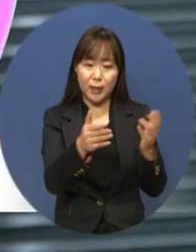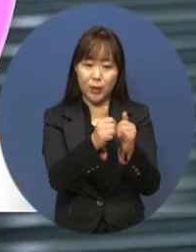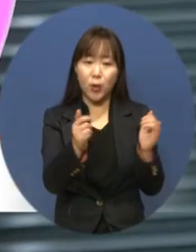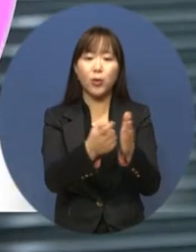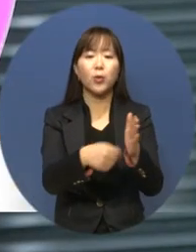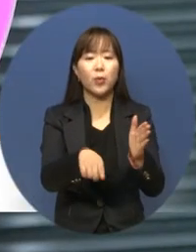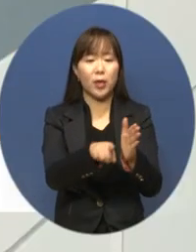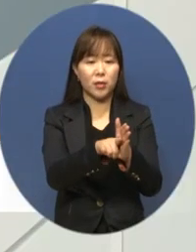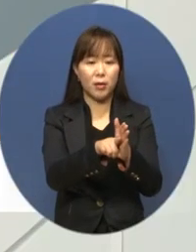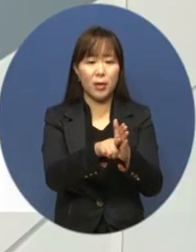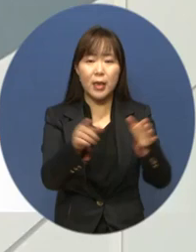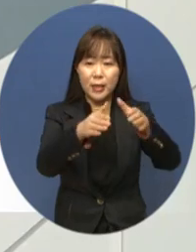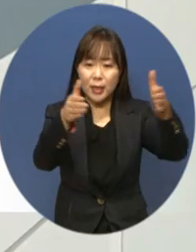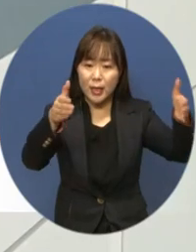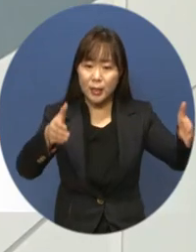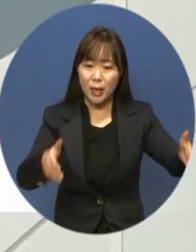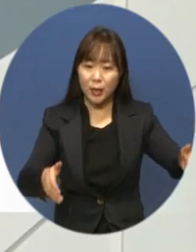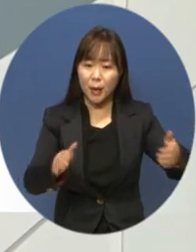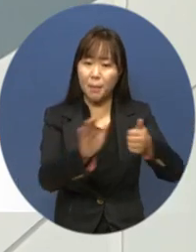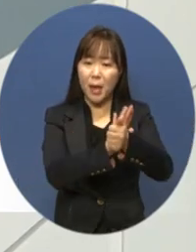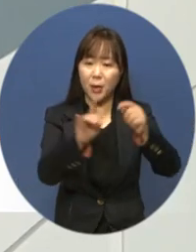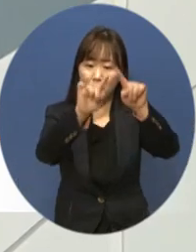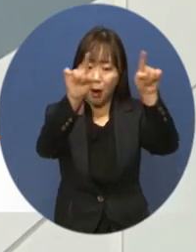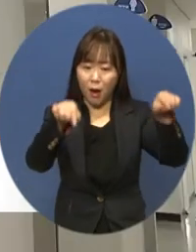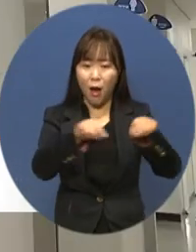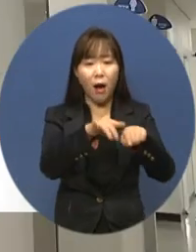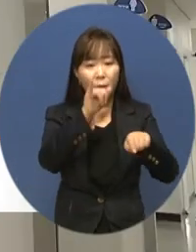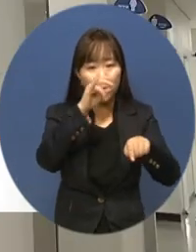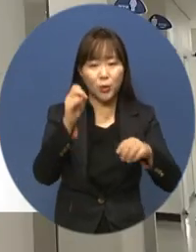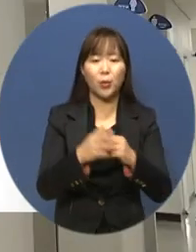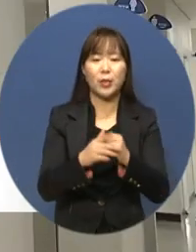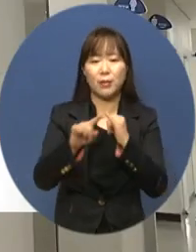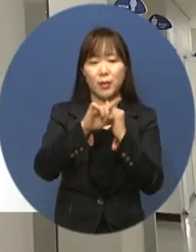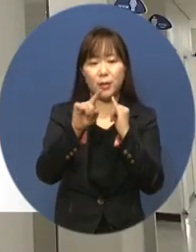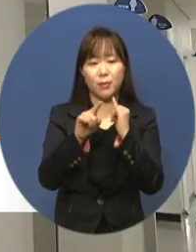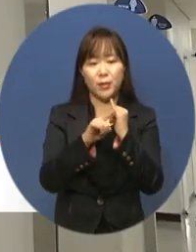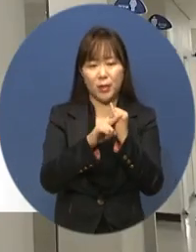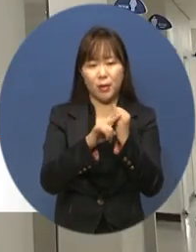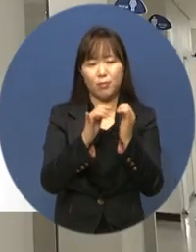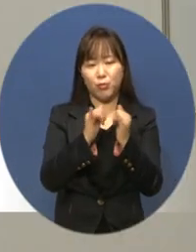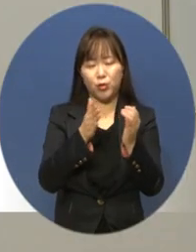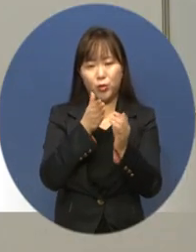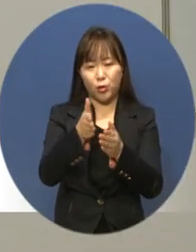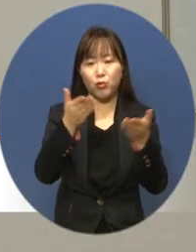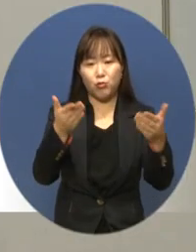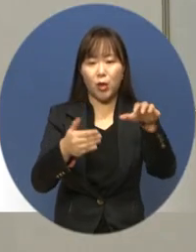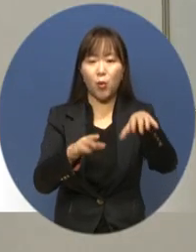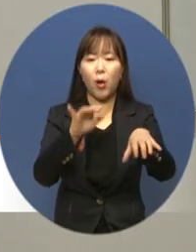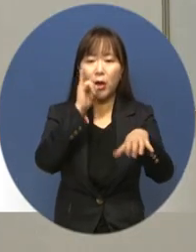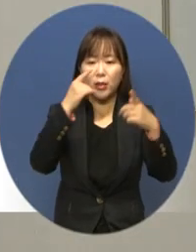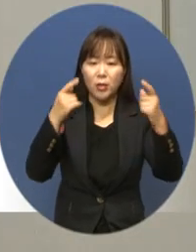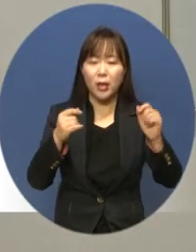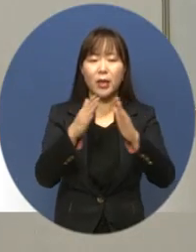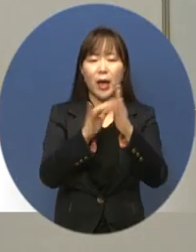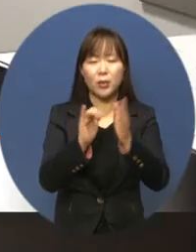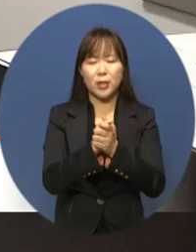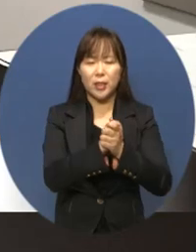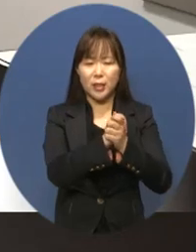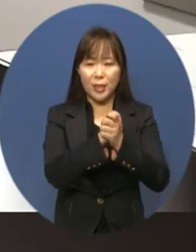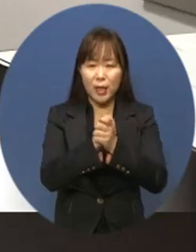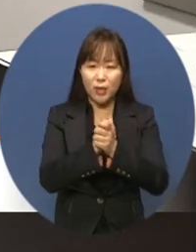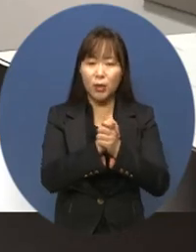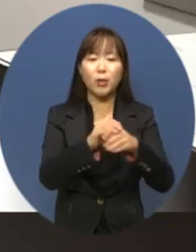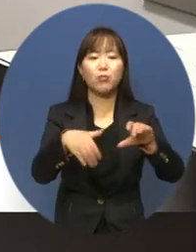직원들을 위해 책상에 배려 표지판을 설치하고 임산부 전용 휴게 공간을 만드는 등 가족 친화적인